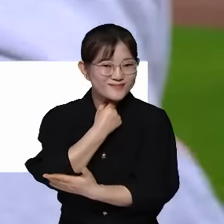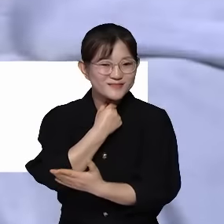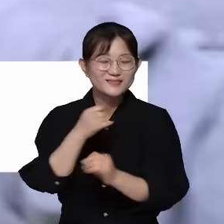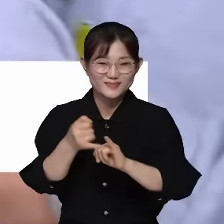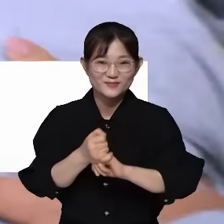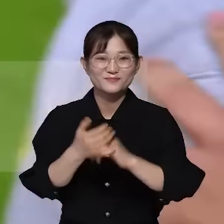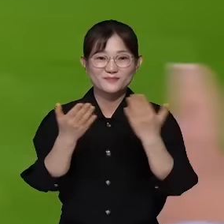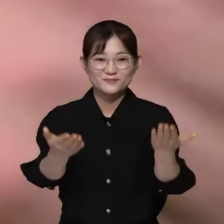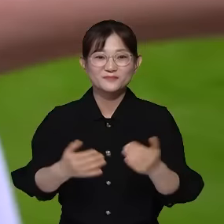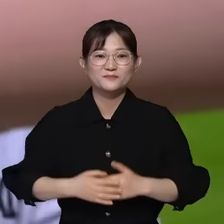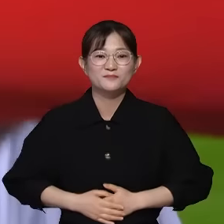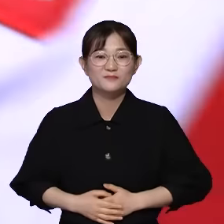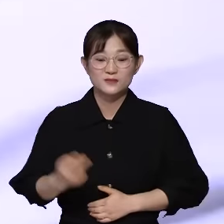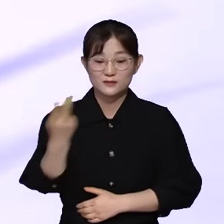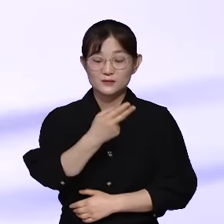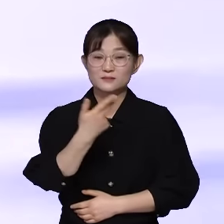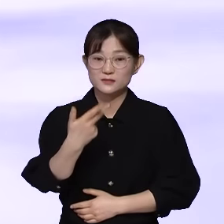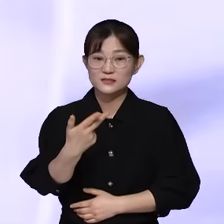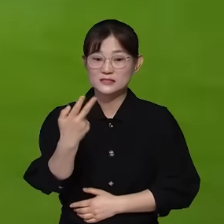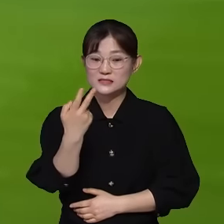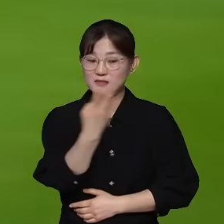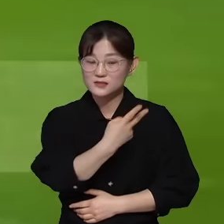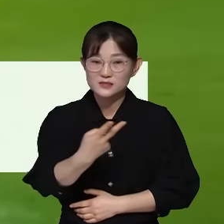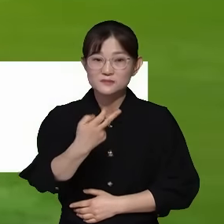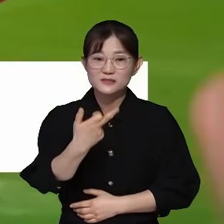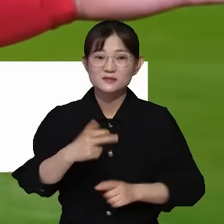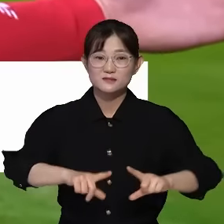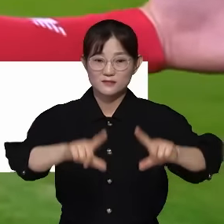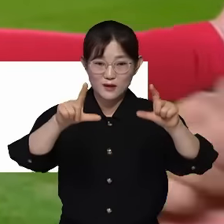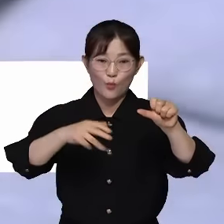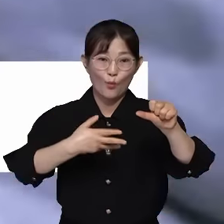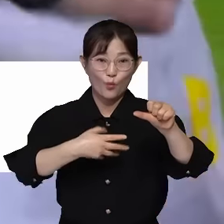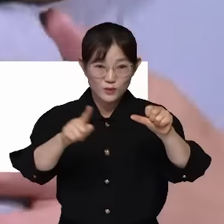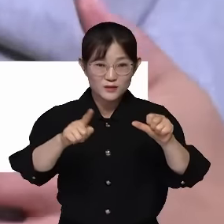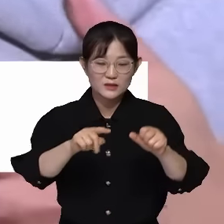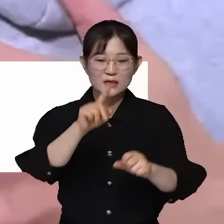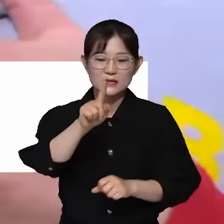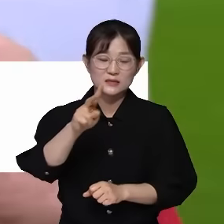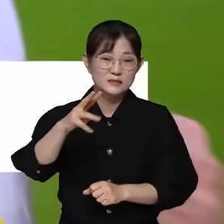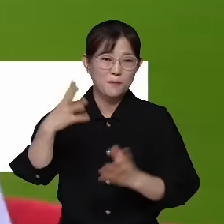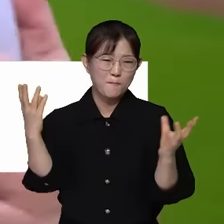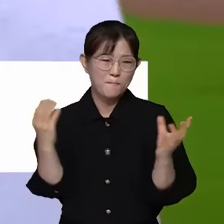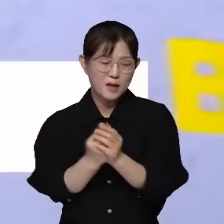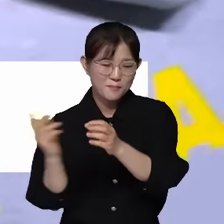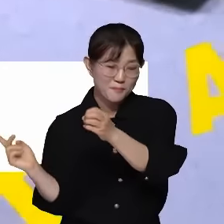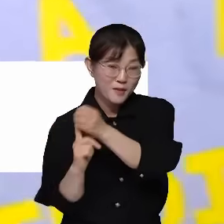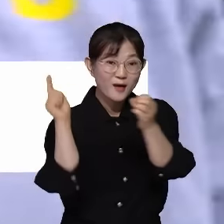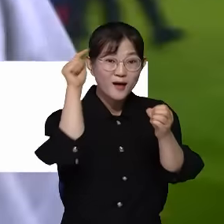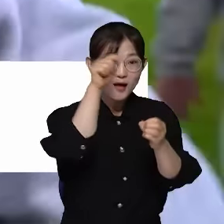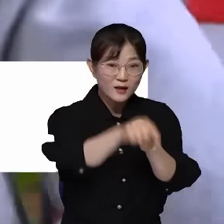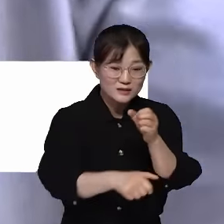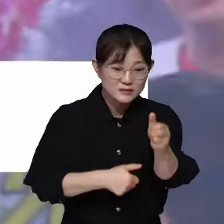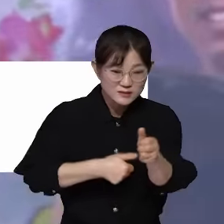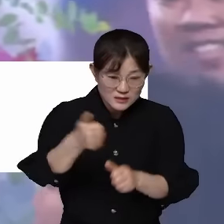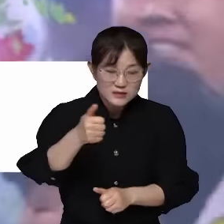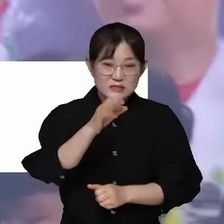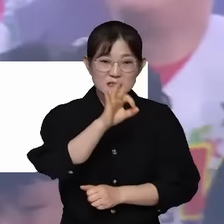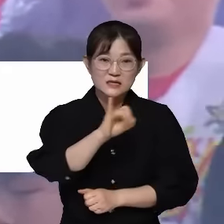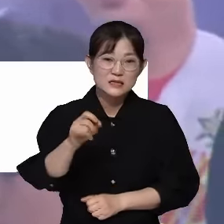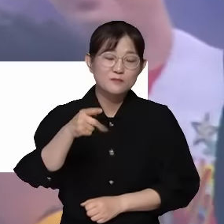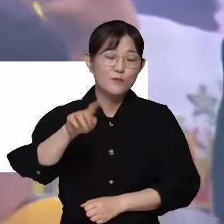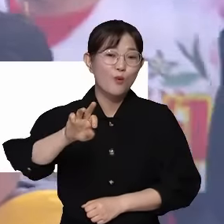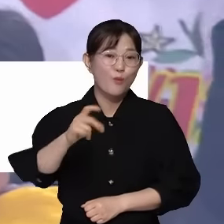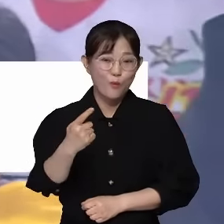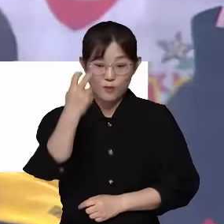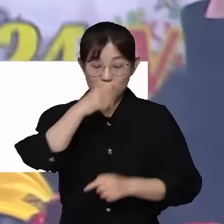싶습니다. 2017년 한국 시리즈 5차전에서 만루포를 쓰며 팀의 통합 우승을 견인한 이범호 감독은 부임